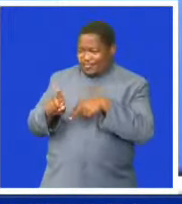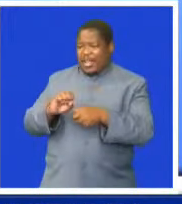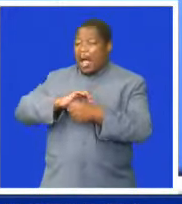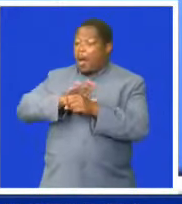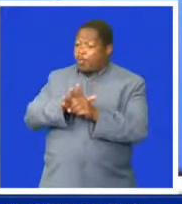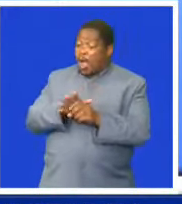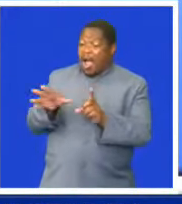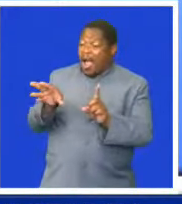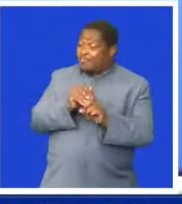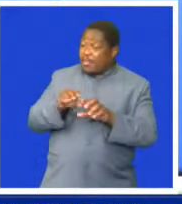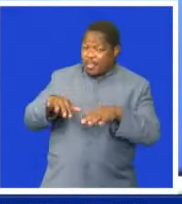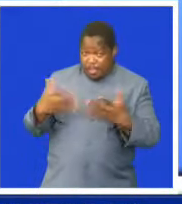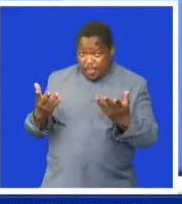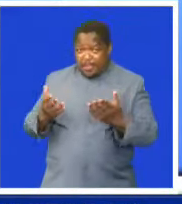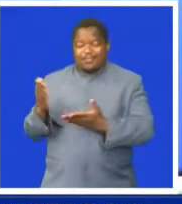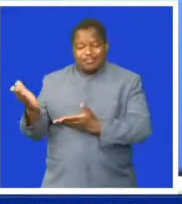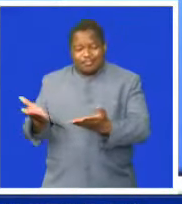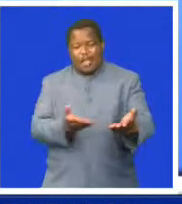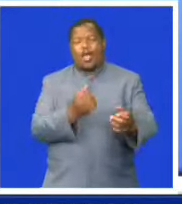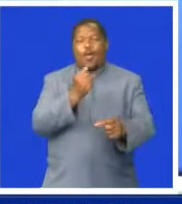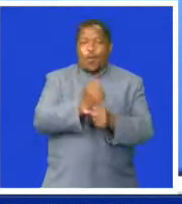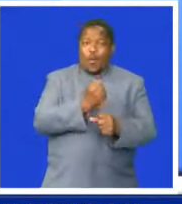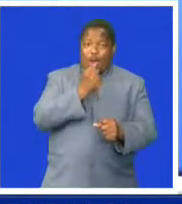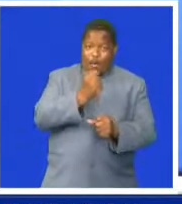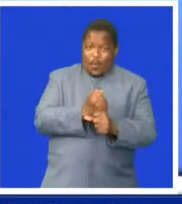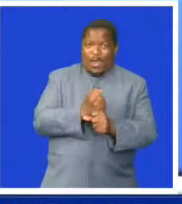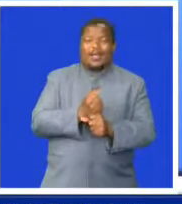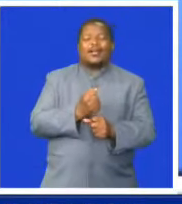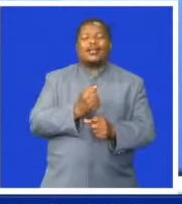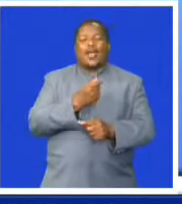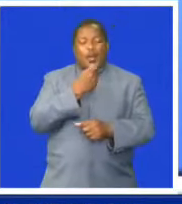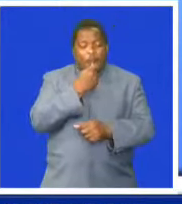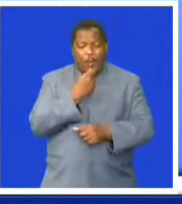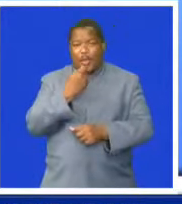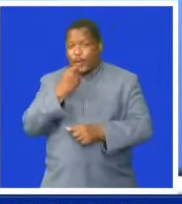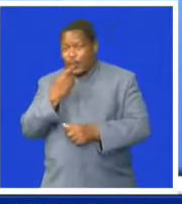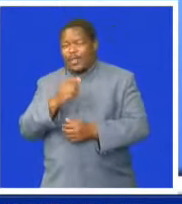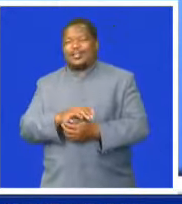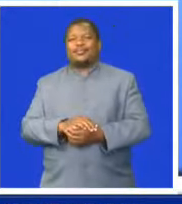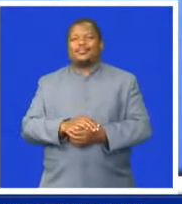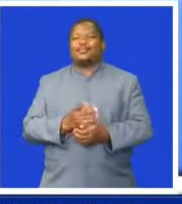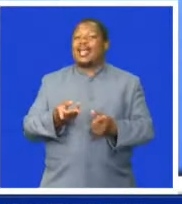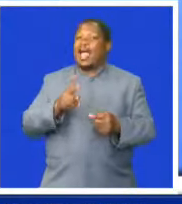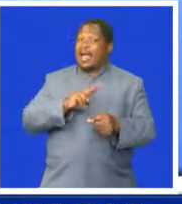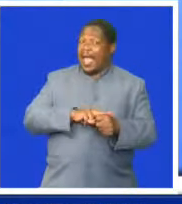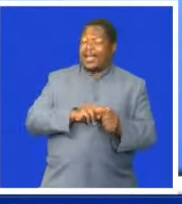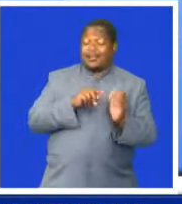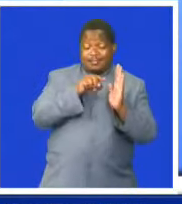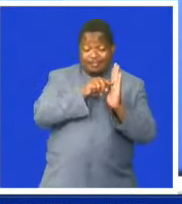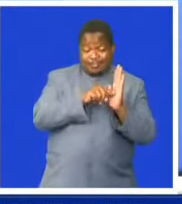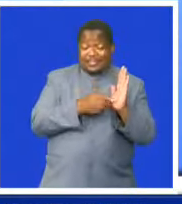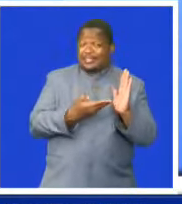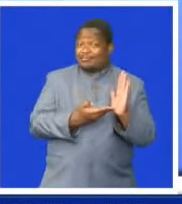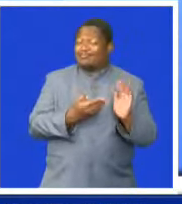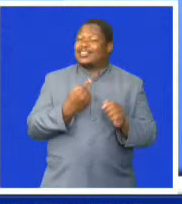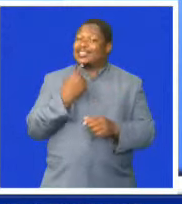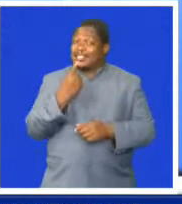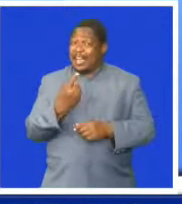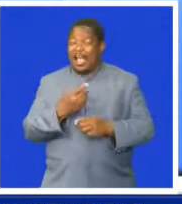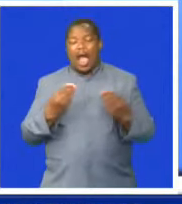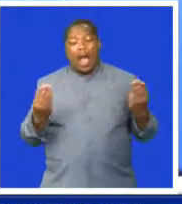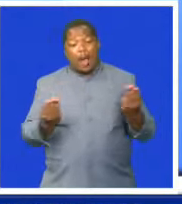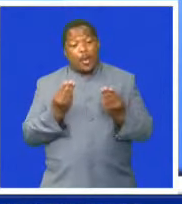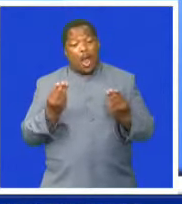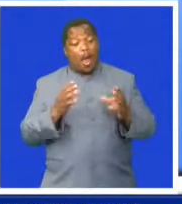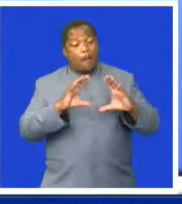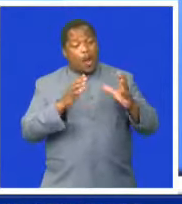nangelikhefu kanye nakuphela wona umdlalo. Balandzelise lokho abakavumeleki ukuthi baye etinkundleni kepha ke kubheke ukuthi eminyakeni lotako